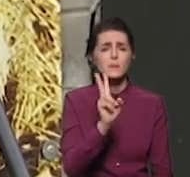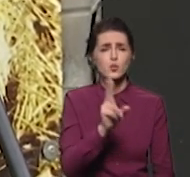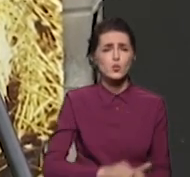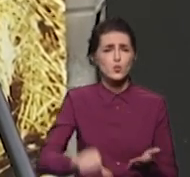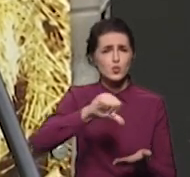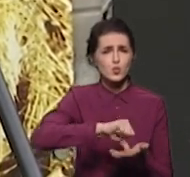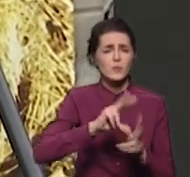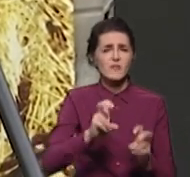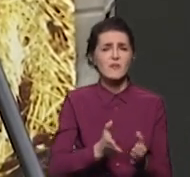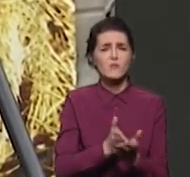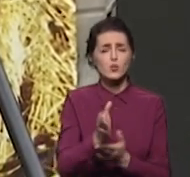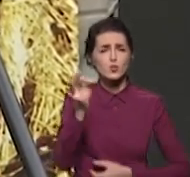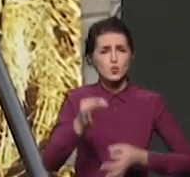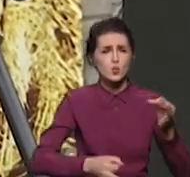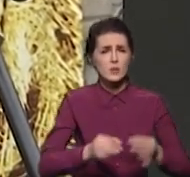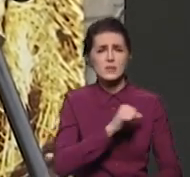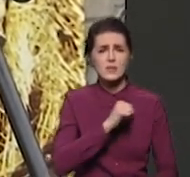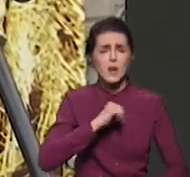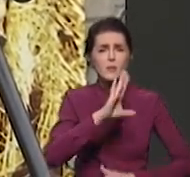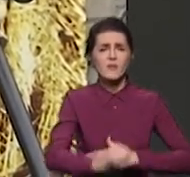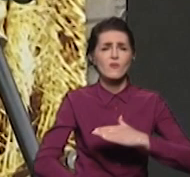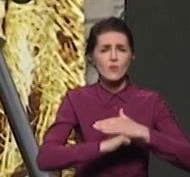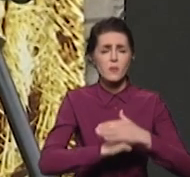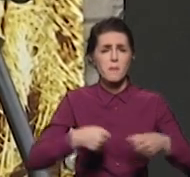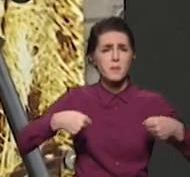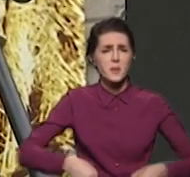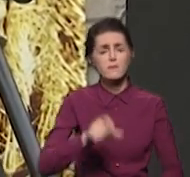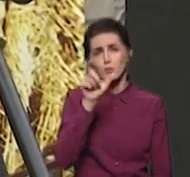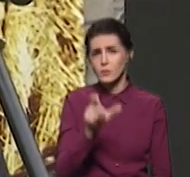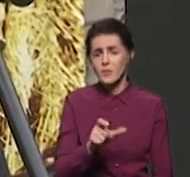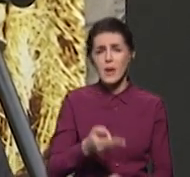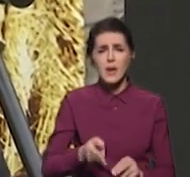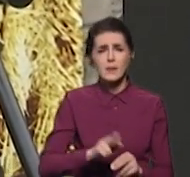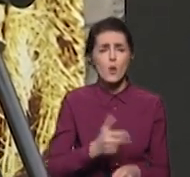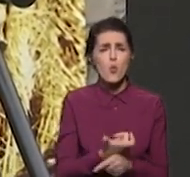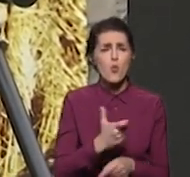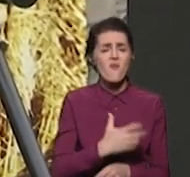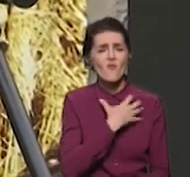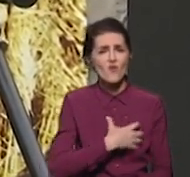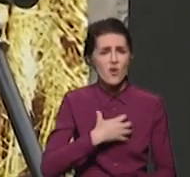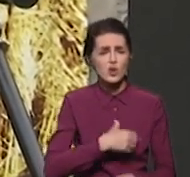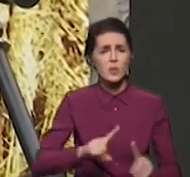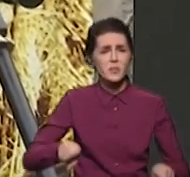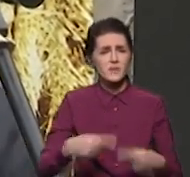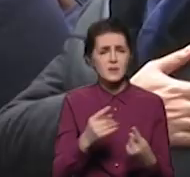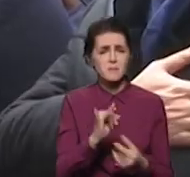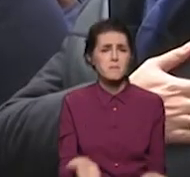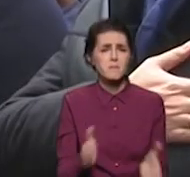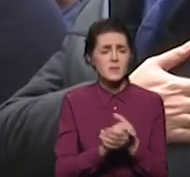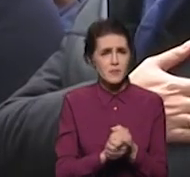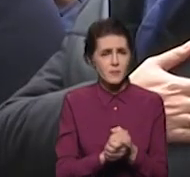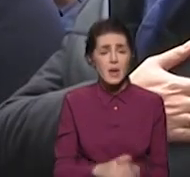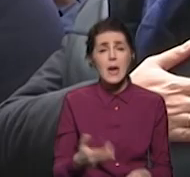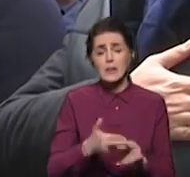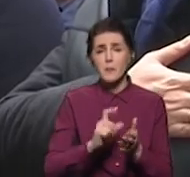участь. Функціонування суду – це є одним з фундаментальних прав людини. Тому це дуже важливо для процвітання та миру.